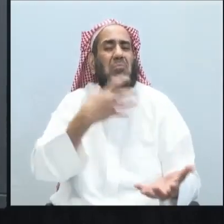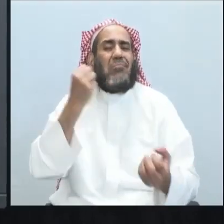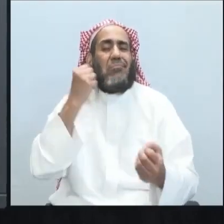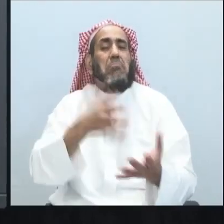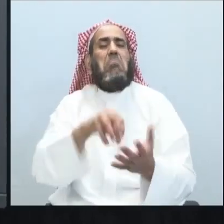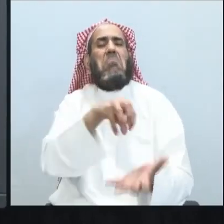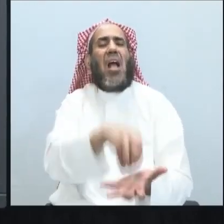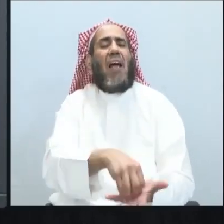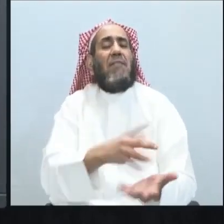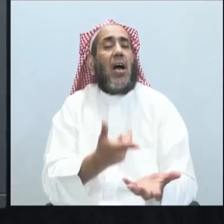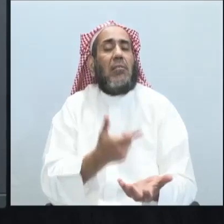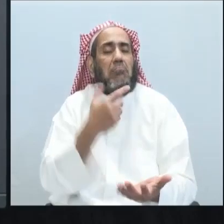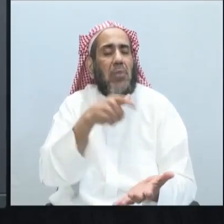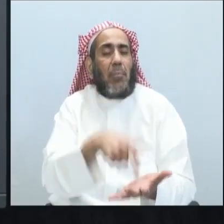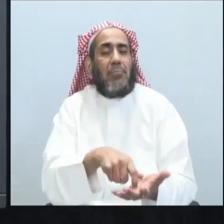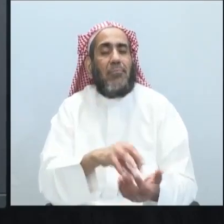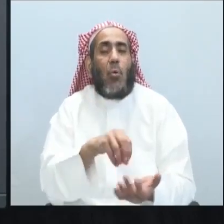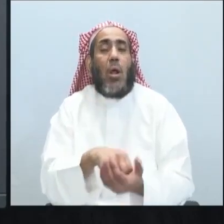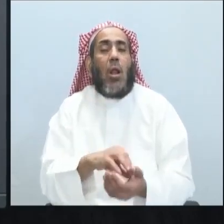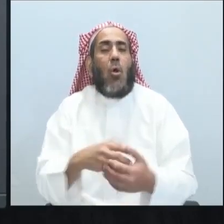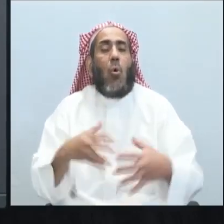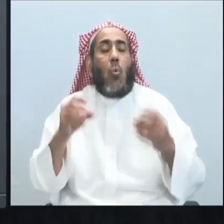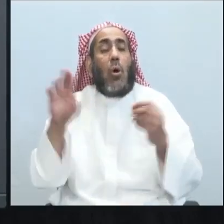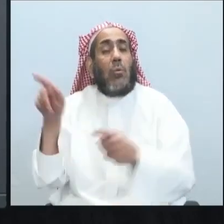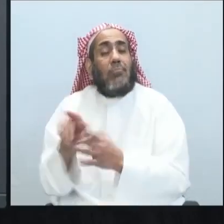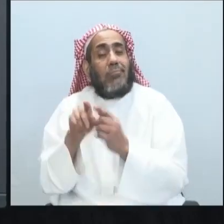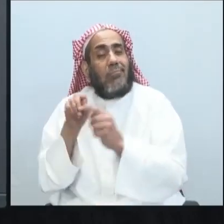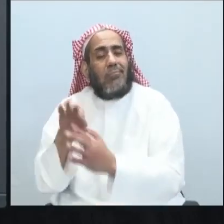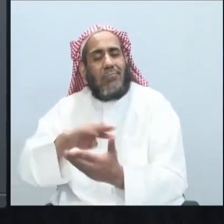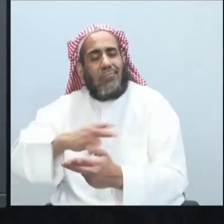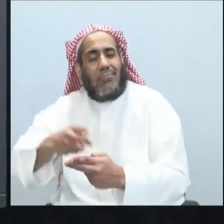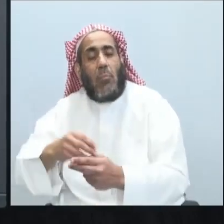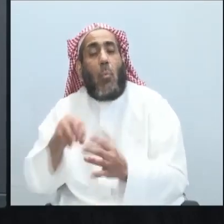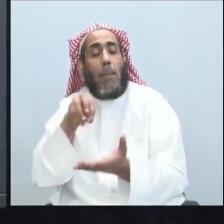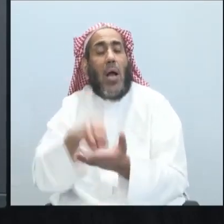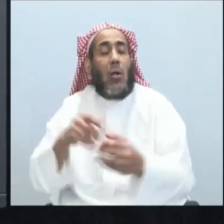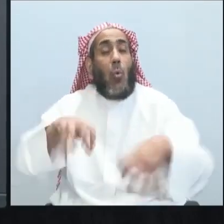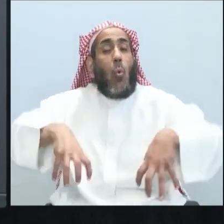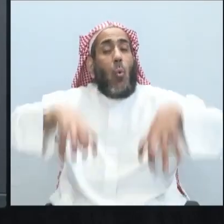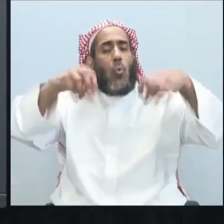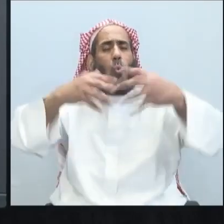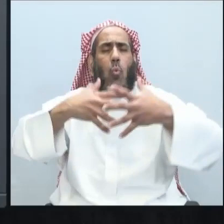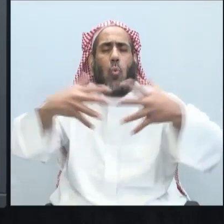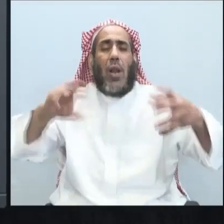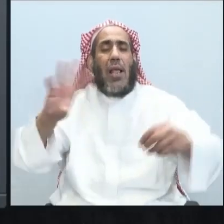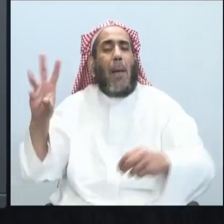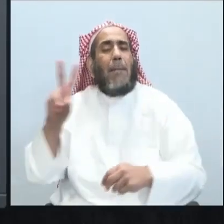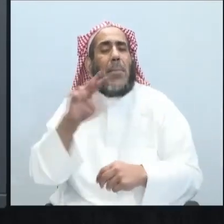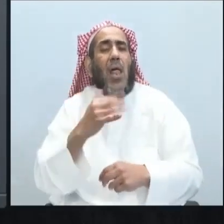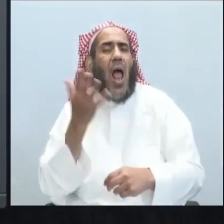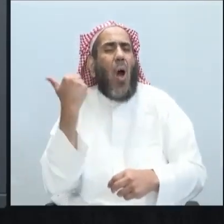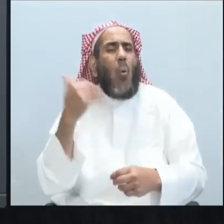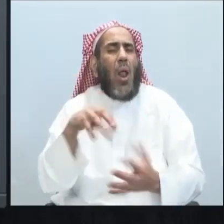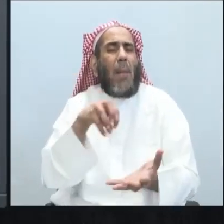مكان بس هو يذكي يبكي الاطلال والمكان وحلل ويقول هو هو هذا مكان وقصر كبير جدا ليست مثل الاطلال التي